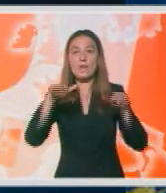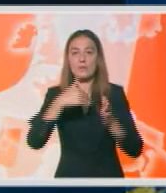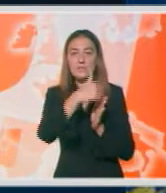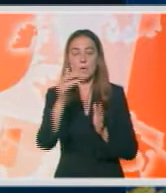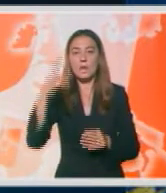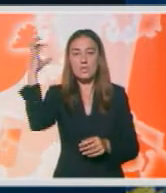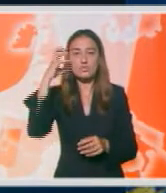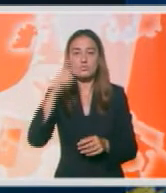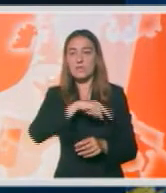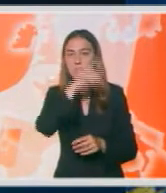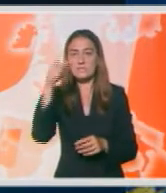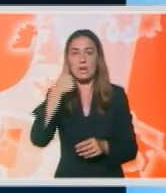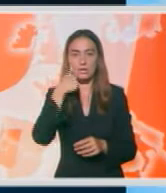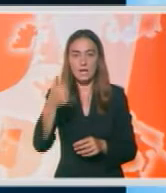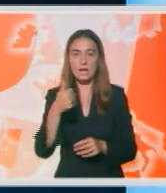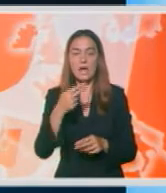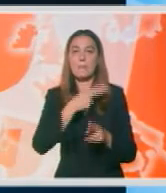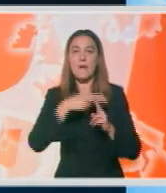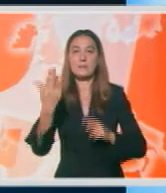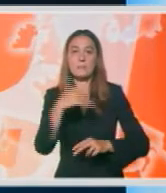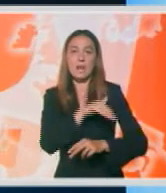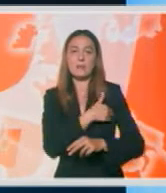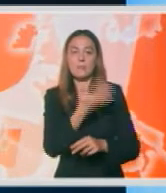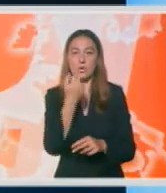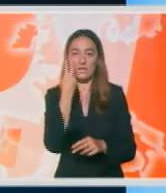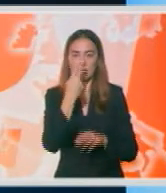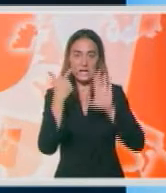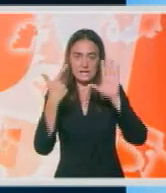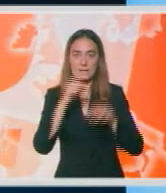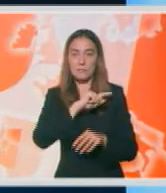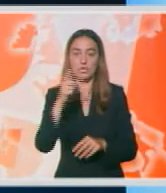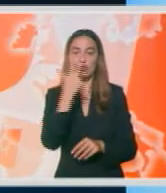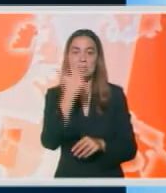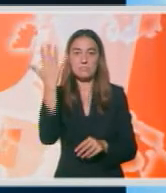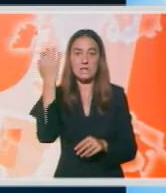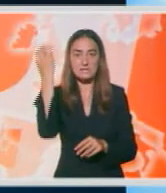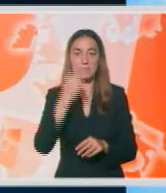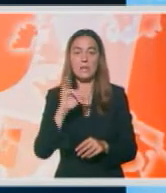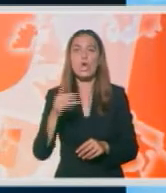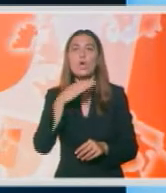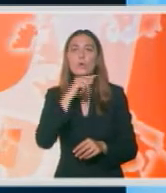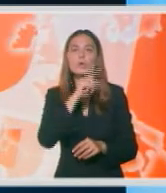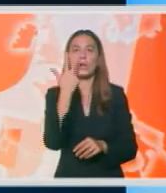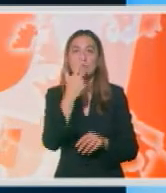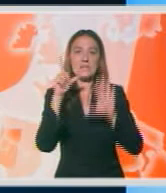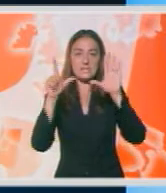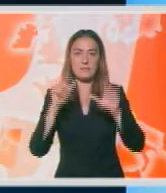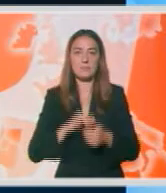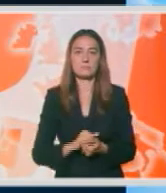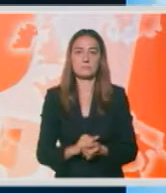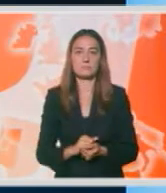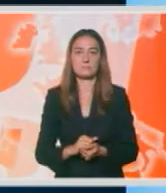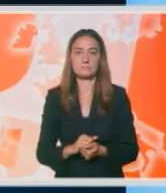pretežno sunčano tokom celog dana. Maksimalna temperatura od 27 do 35 stepeni, na jugu do 37.